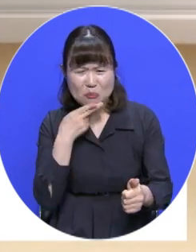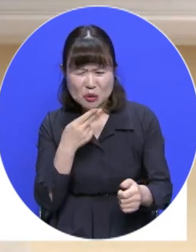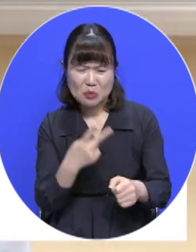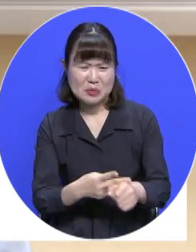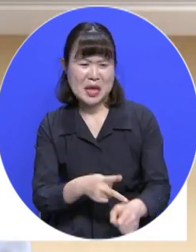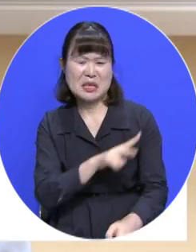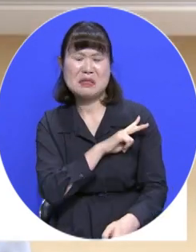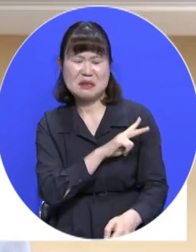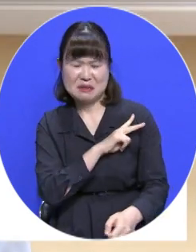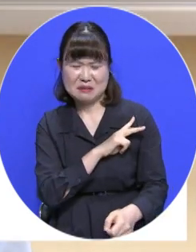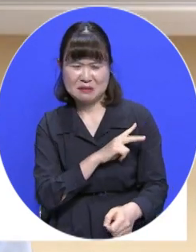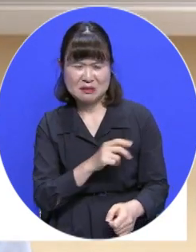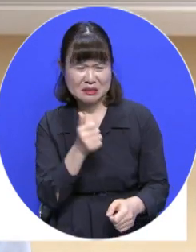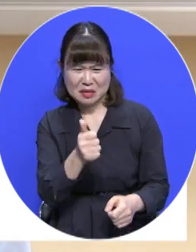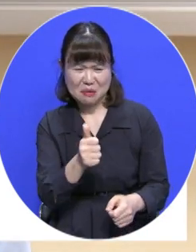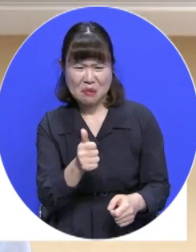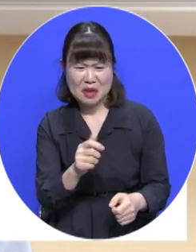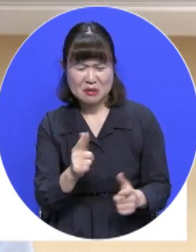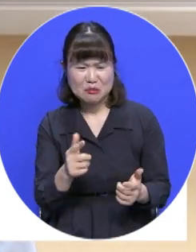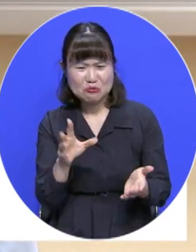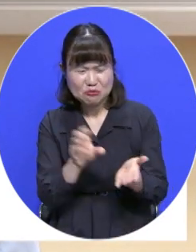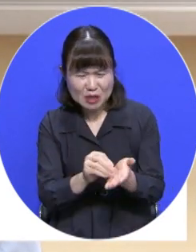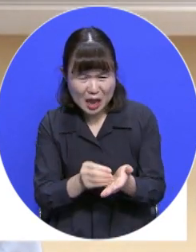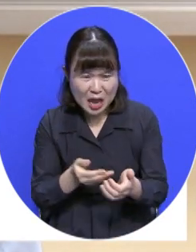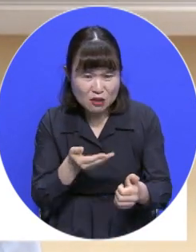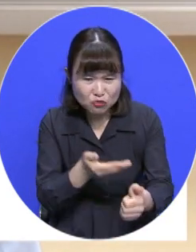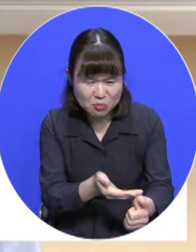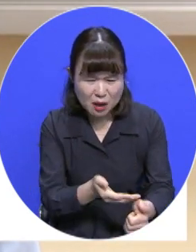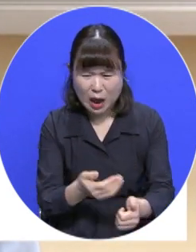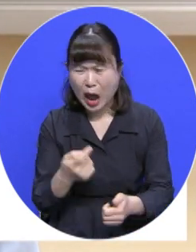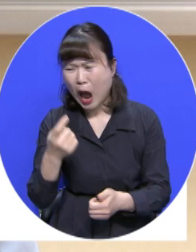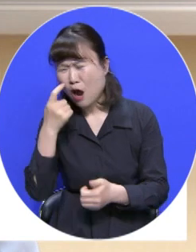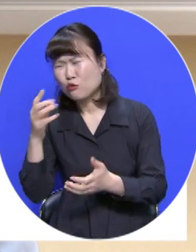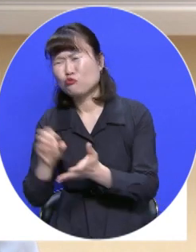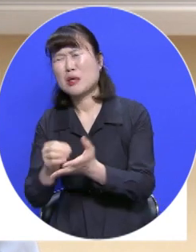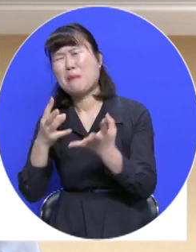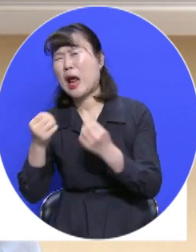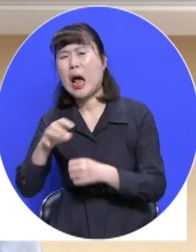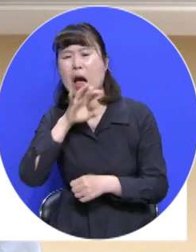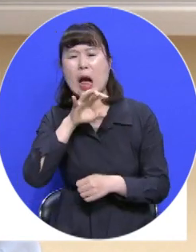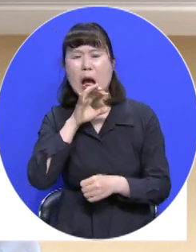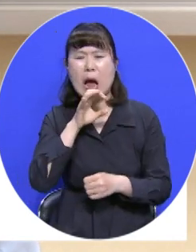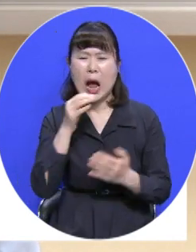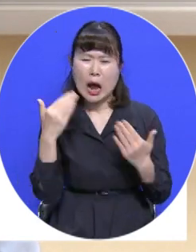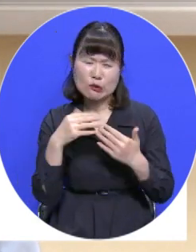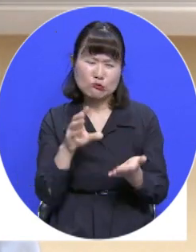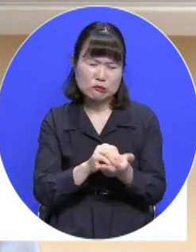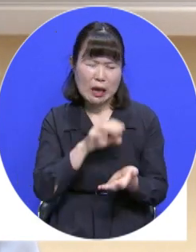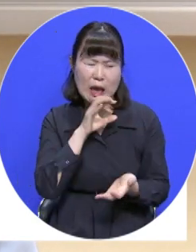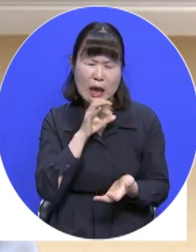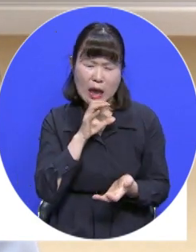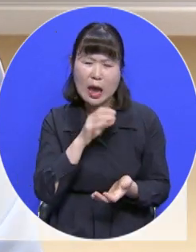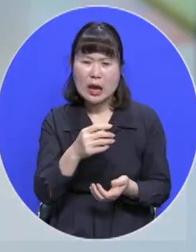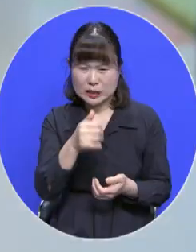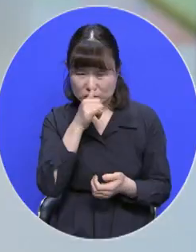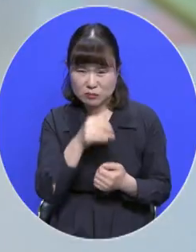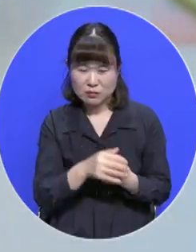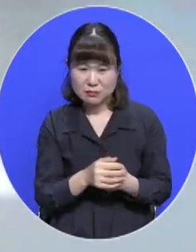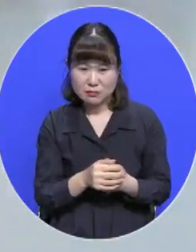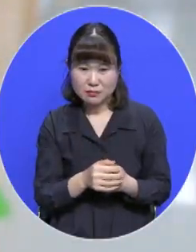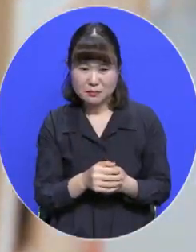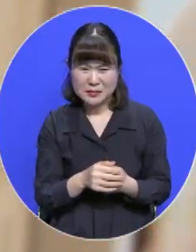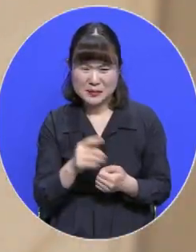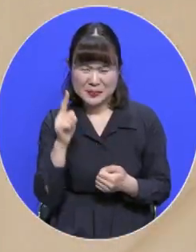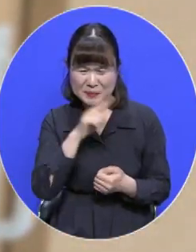하는 것 같아요. 숙제를 내주면 숙제를 내준다고 우리 아이 학원 숙제 많은데 학교에서 숙제 내준다고 민원이 좋아요.